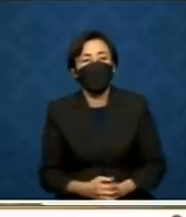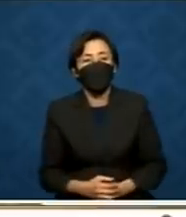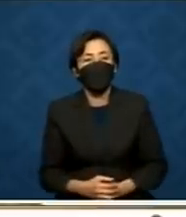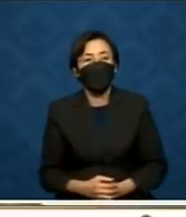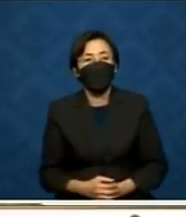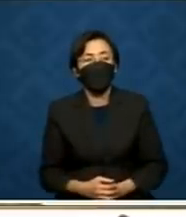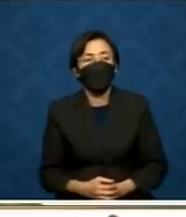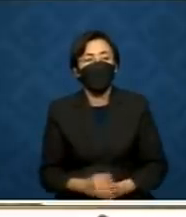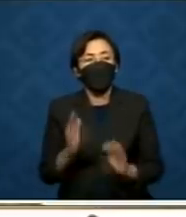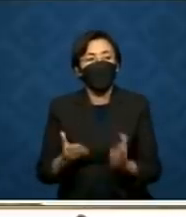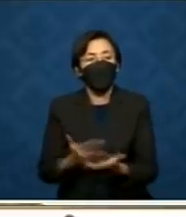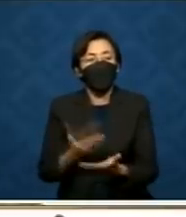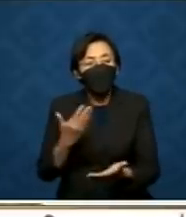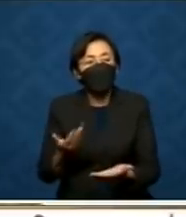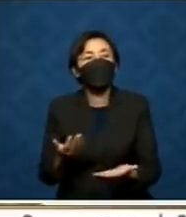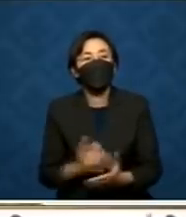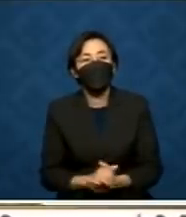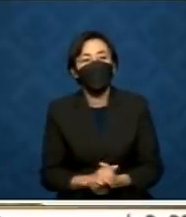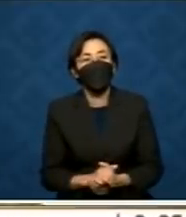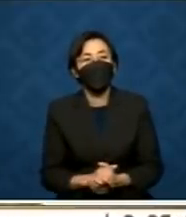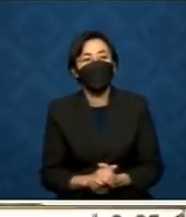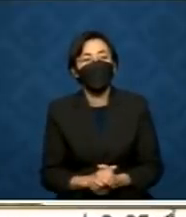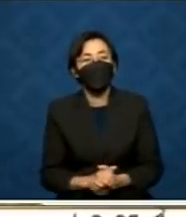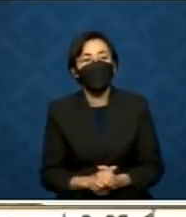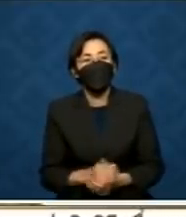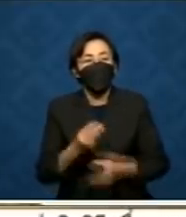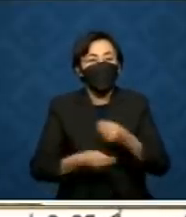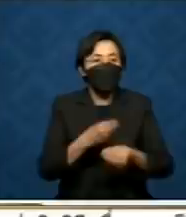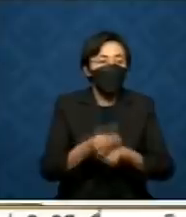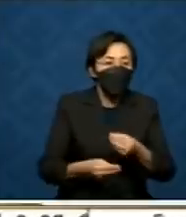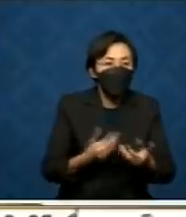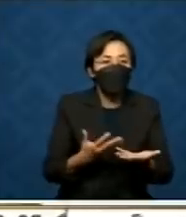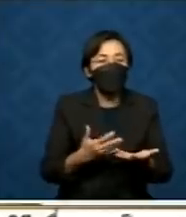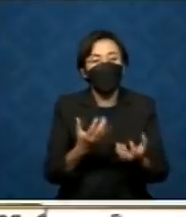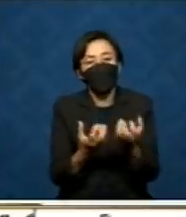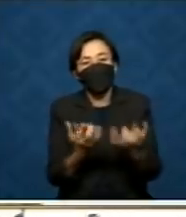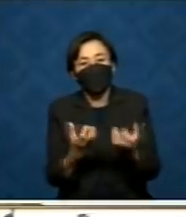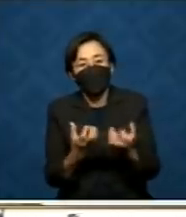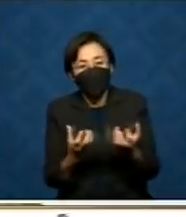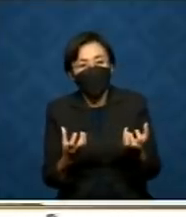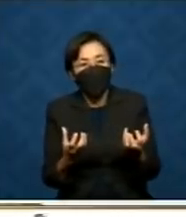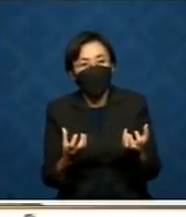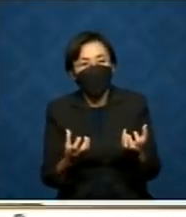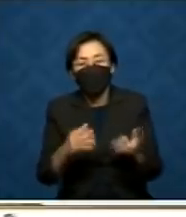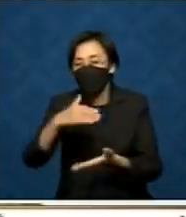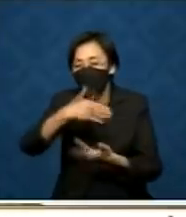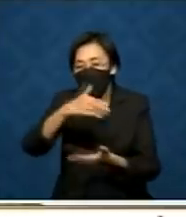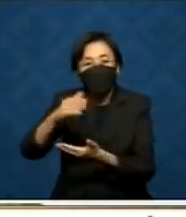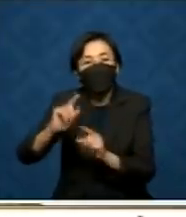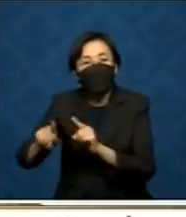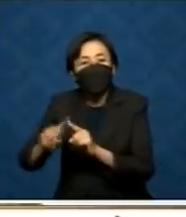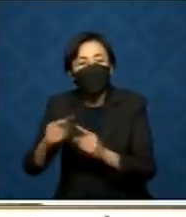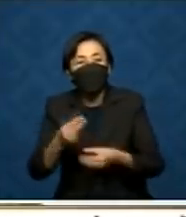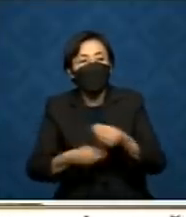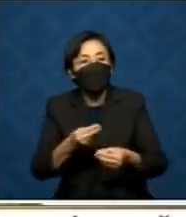7ที่มีตลาดหลักทรัพย์ถ้ามีตลาด S Fourมีตลาดสินค้าราคานำเล่าไรเอก pokko